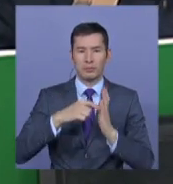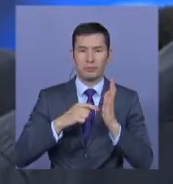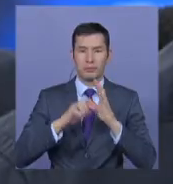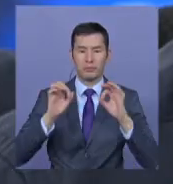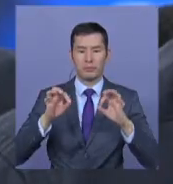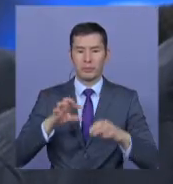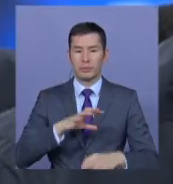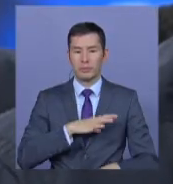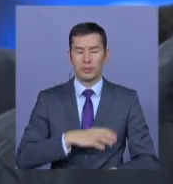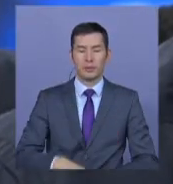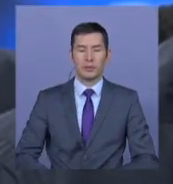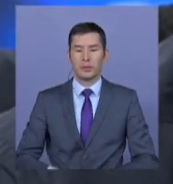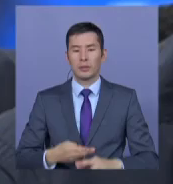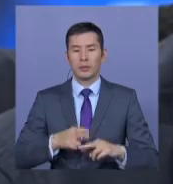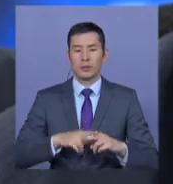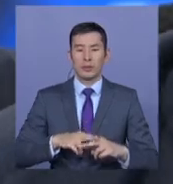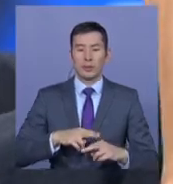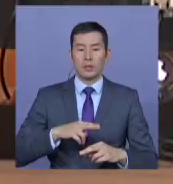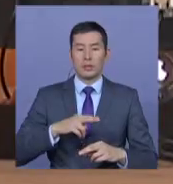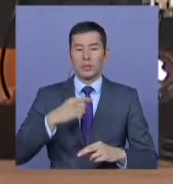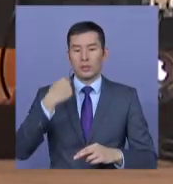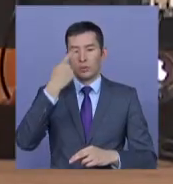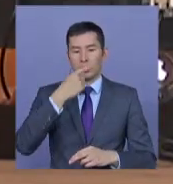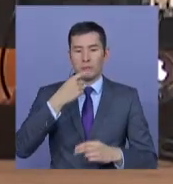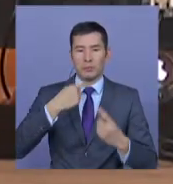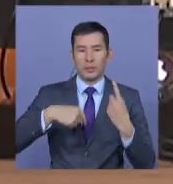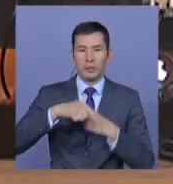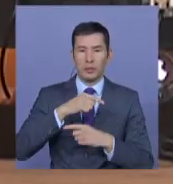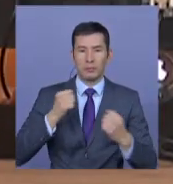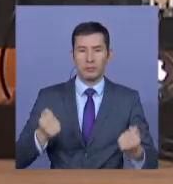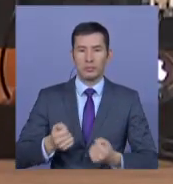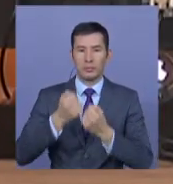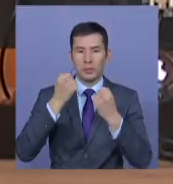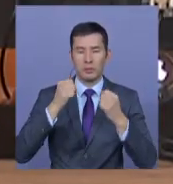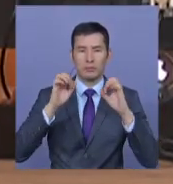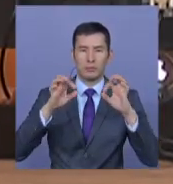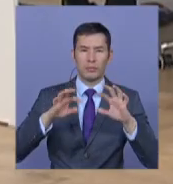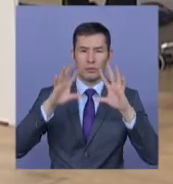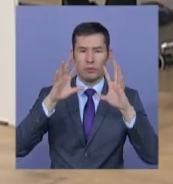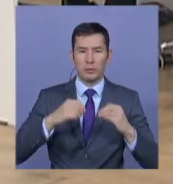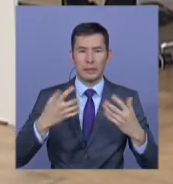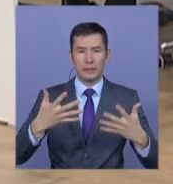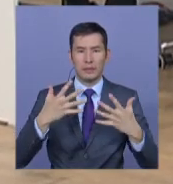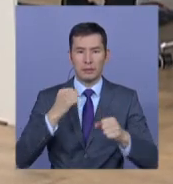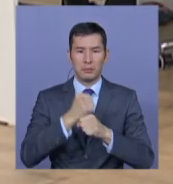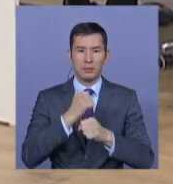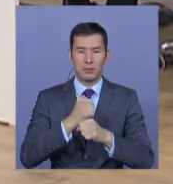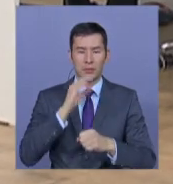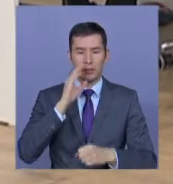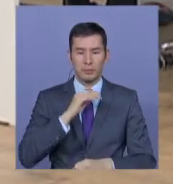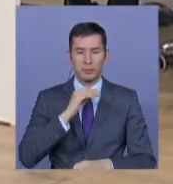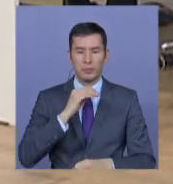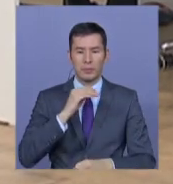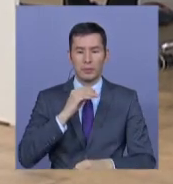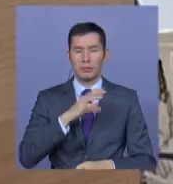саланы тиімді реттеу, цифрландыру тұрғысында жеке бизнесті қолдау мен дамытудың түсінікті ережелерін жасау туралы айтты. Негізгі